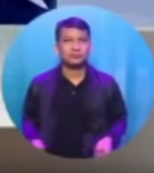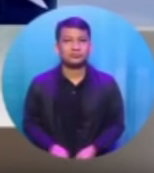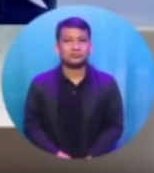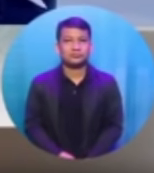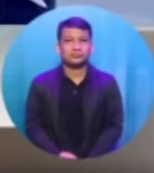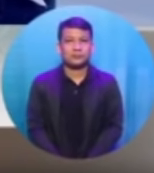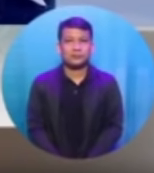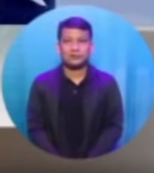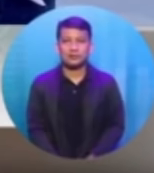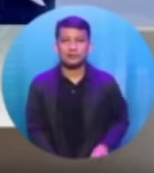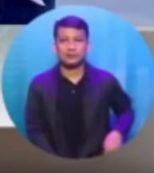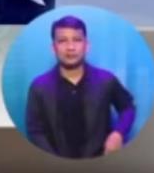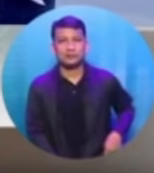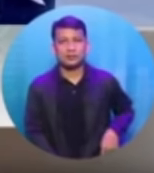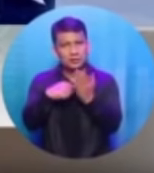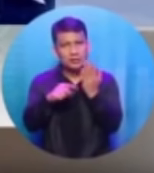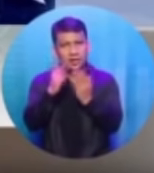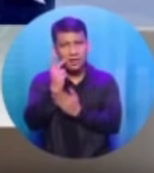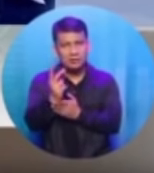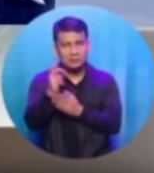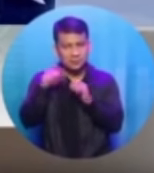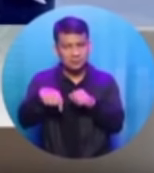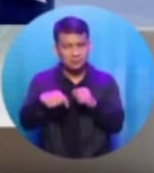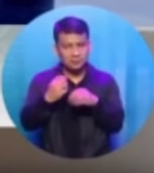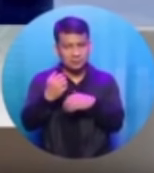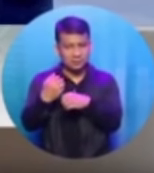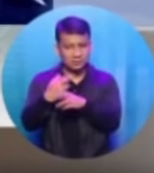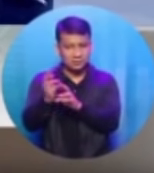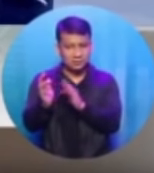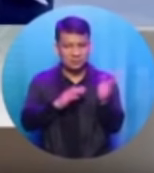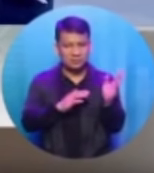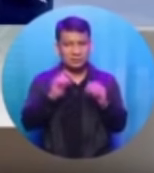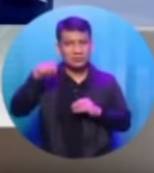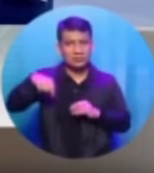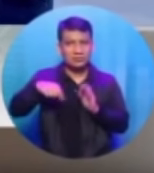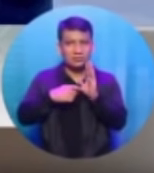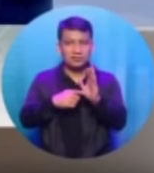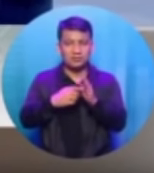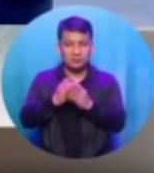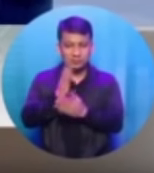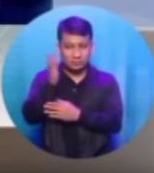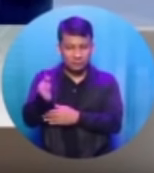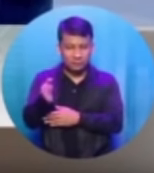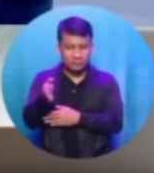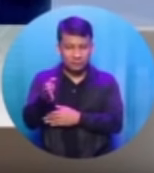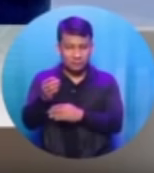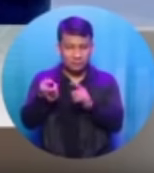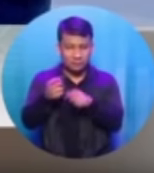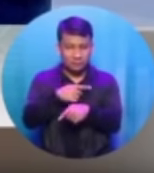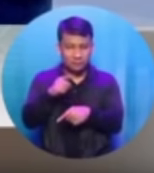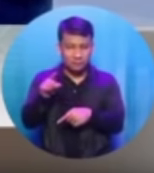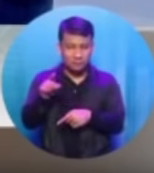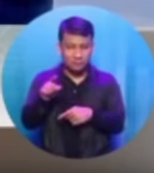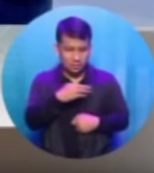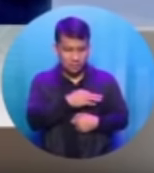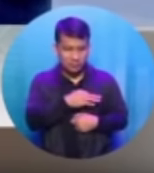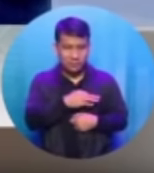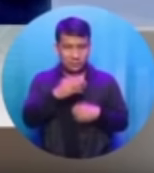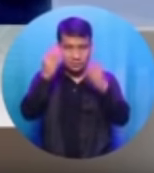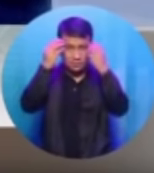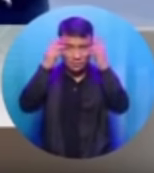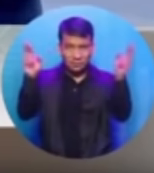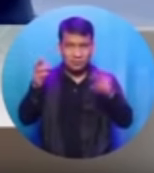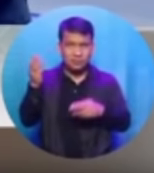lang po natin kung anong dapat ayusin, sir. Opo, opo. Dapat po talaga dahil pupunta na po dyan yung mga tauhan ni Mayor.